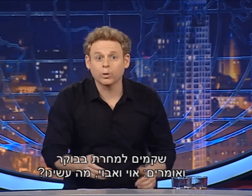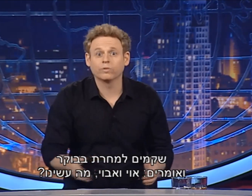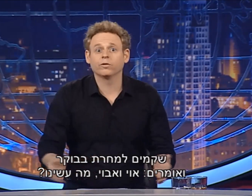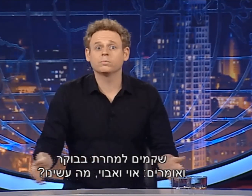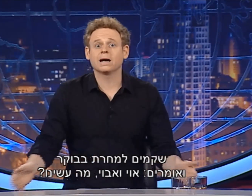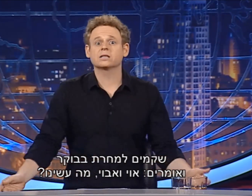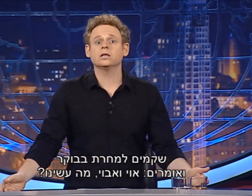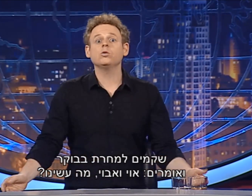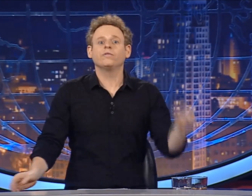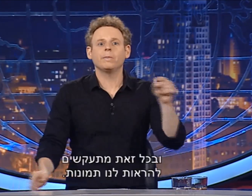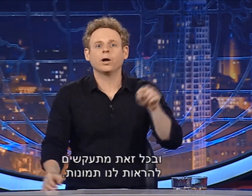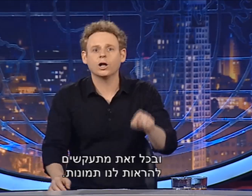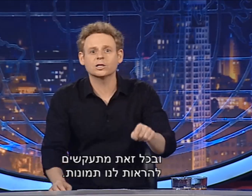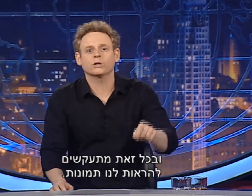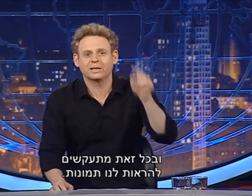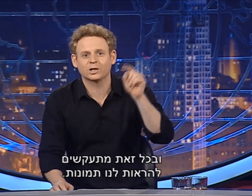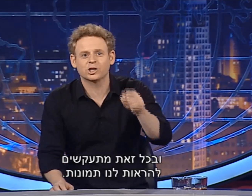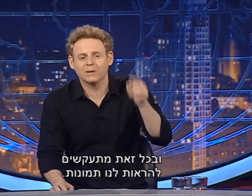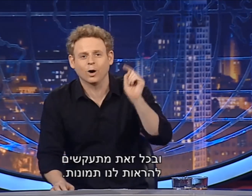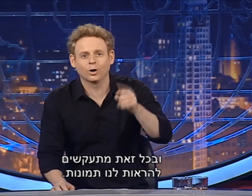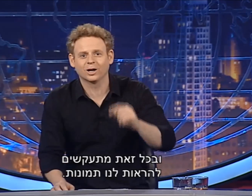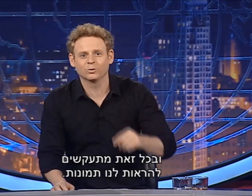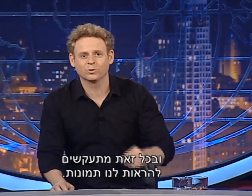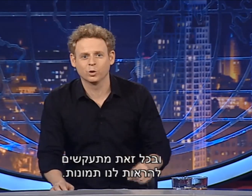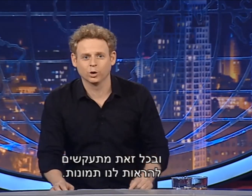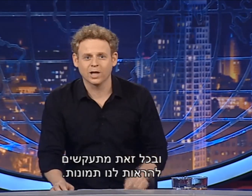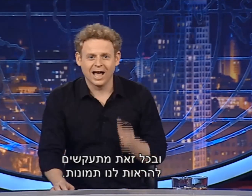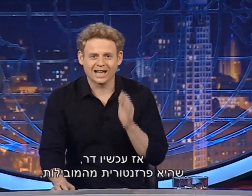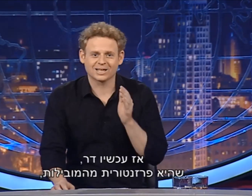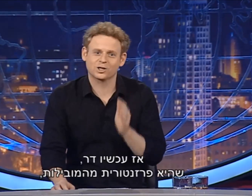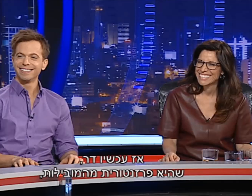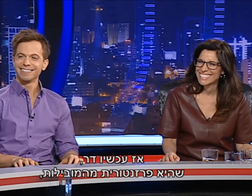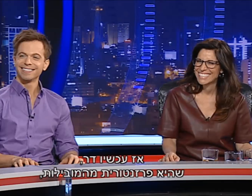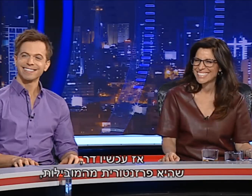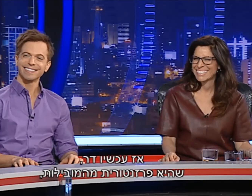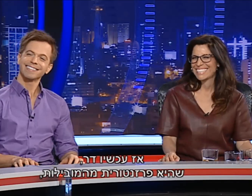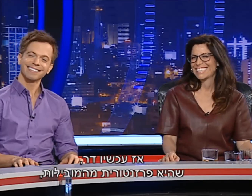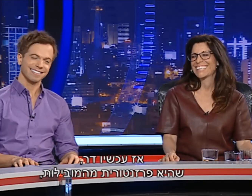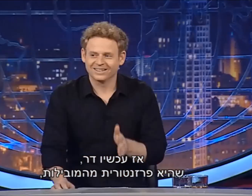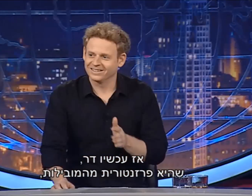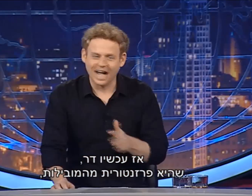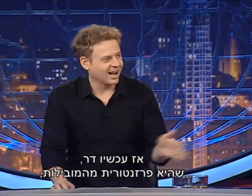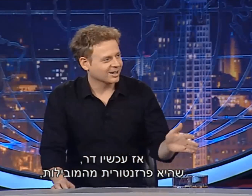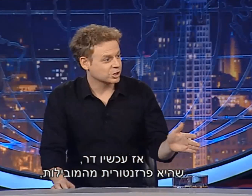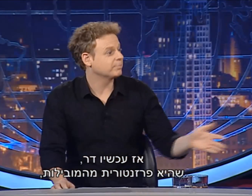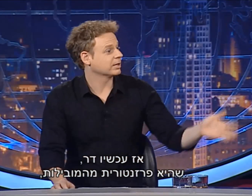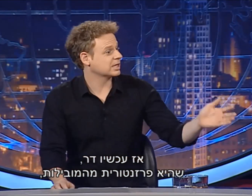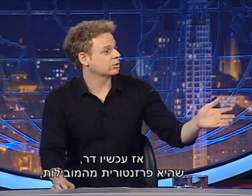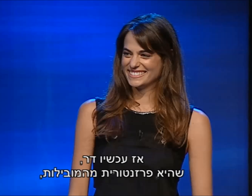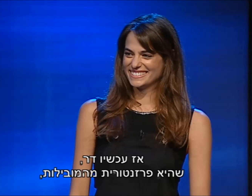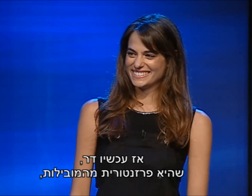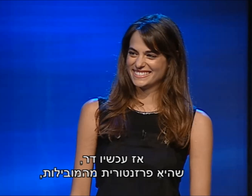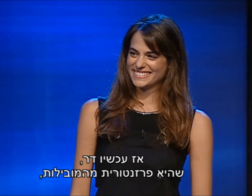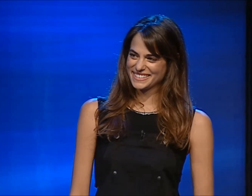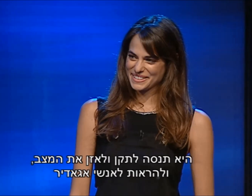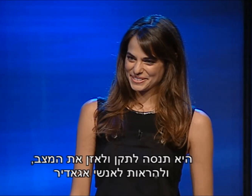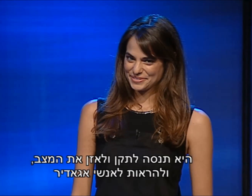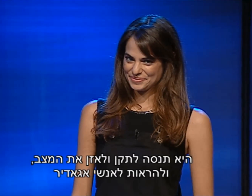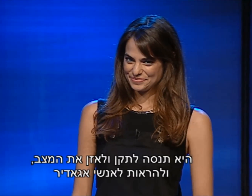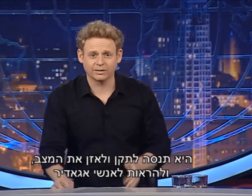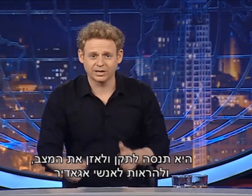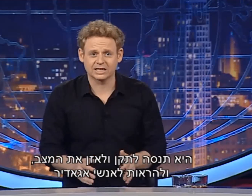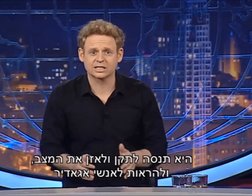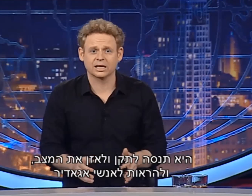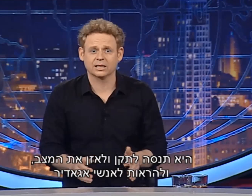בבוקר ואומרים, אוי ובוי, מה עשינו? ובכל זאת מתעקשים להראות לנו תמונות. אז עכשיו, דר, שהיא פרזנטורית מהמובילות, היא